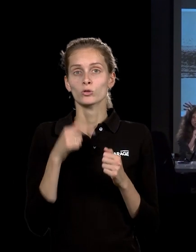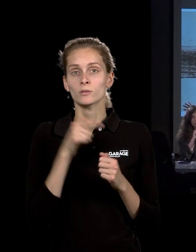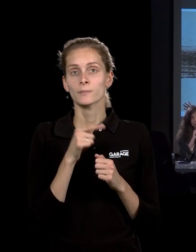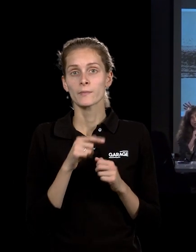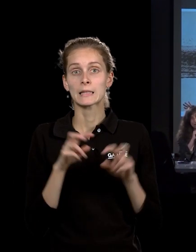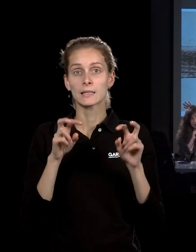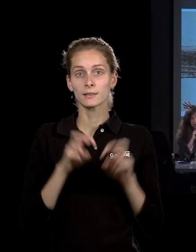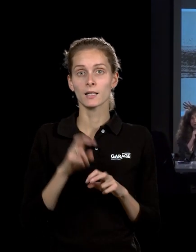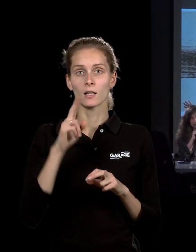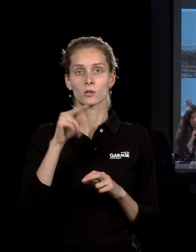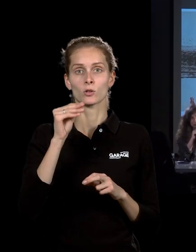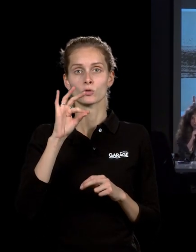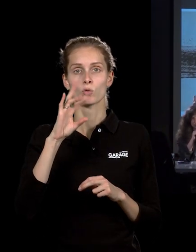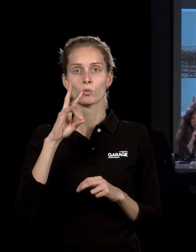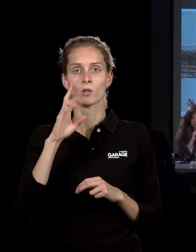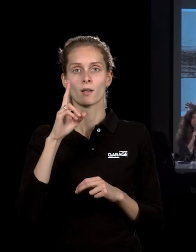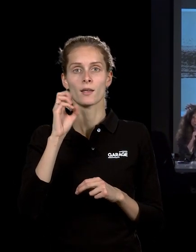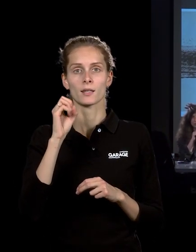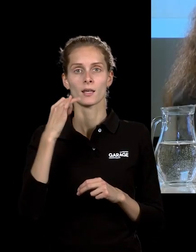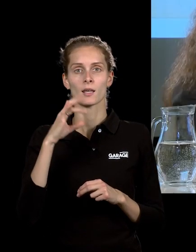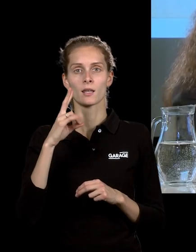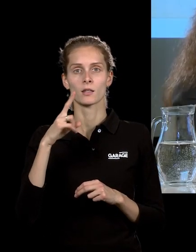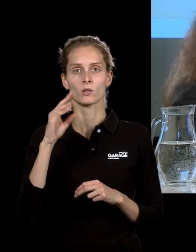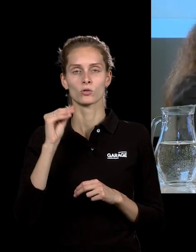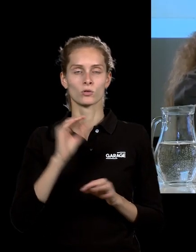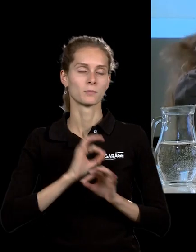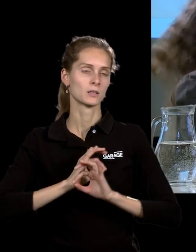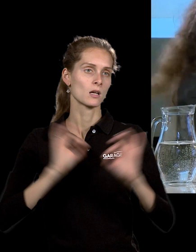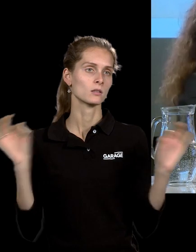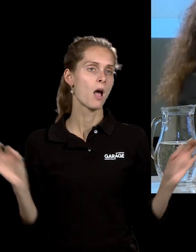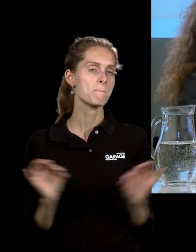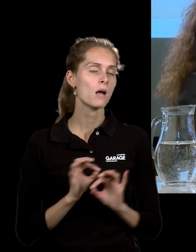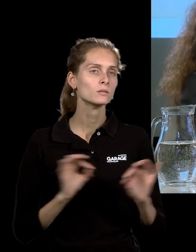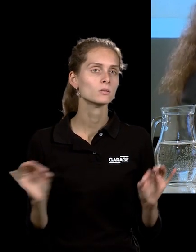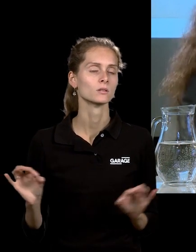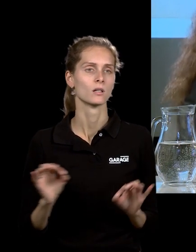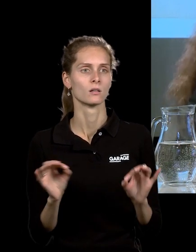след, сидел Джон Кейдж, с которым замечательный композитор, автор идеи